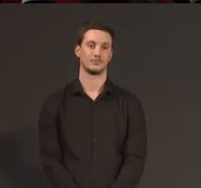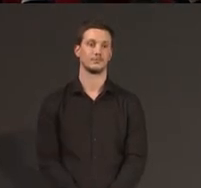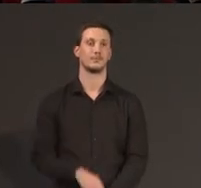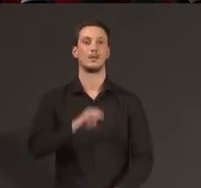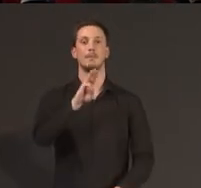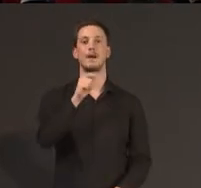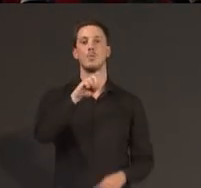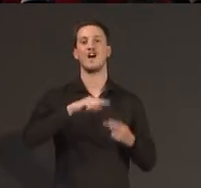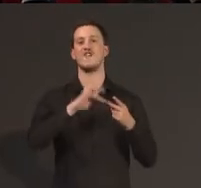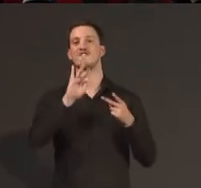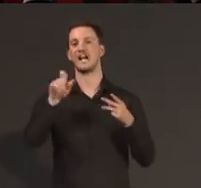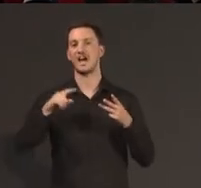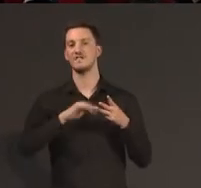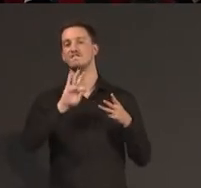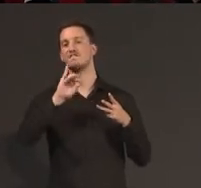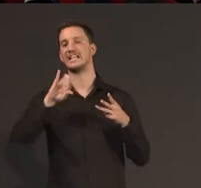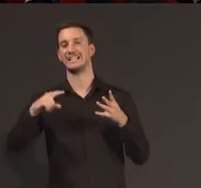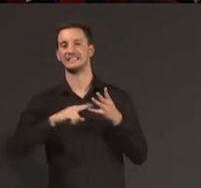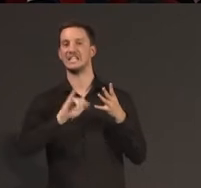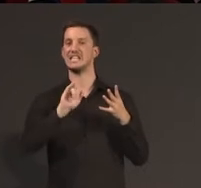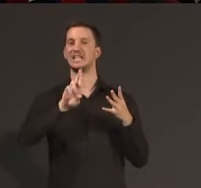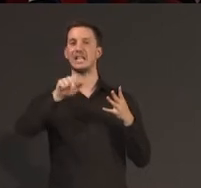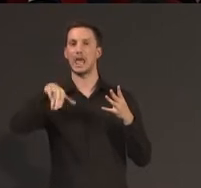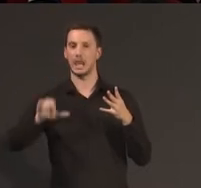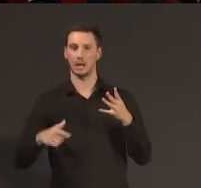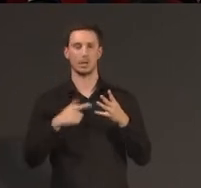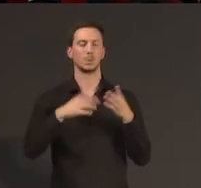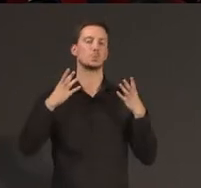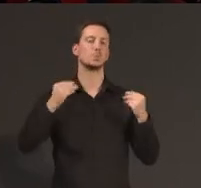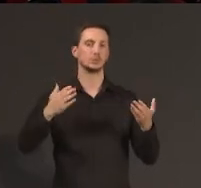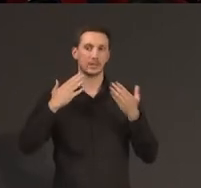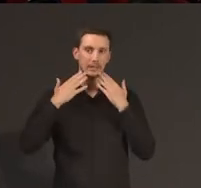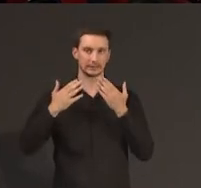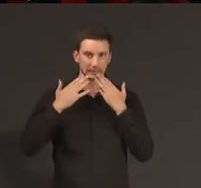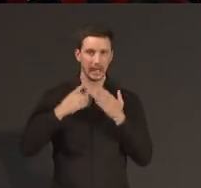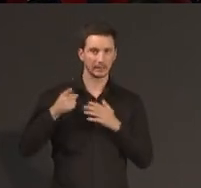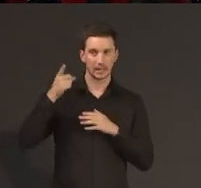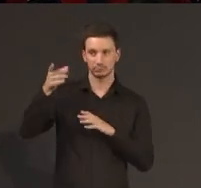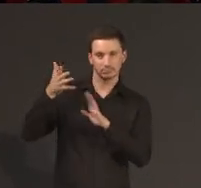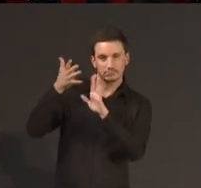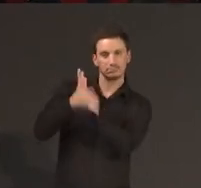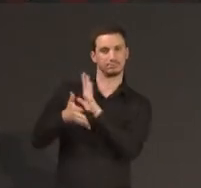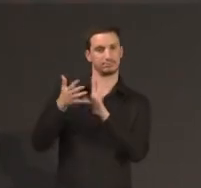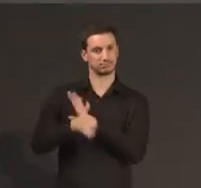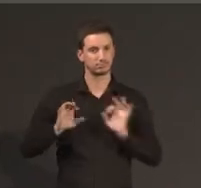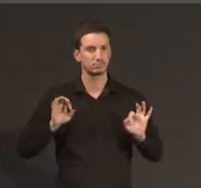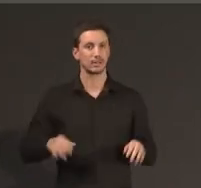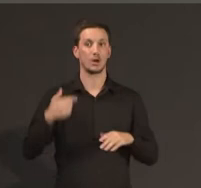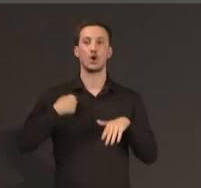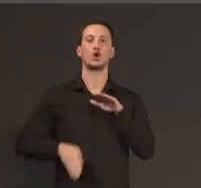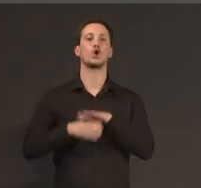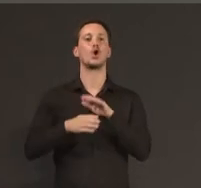Paula, Ferran, Francesc, Irene, moltes gràcies per aquestes paraules. I seguim amb